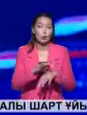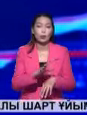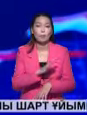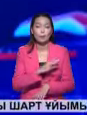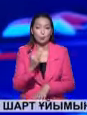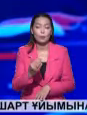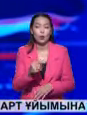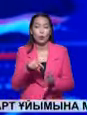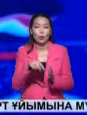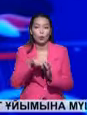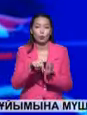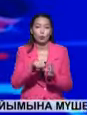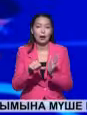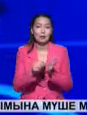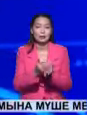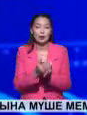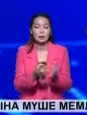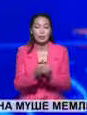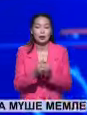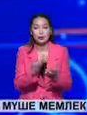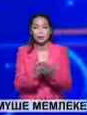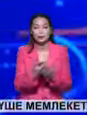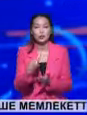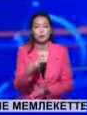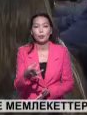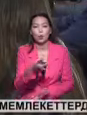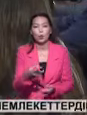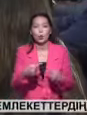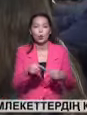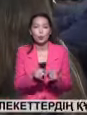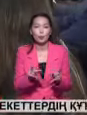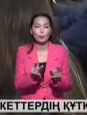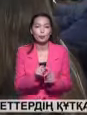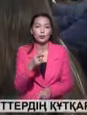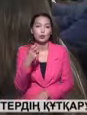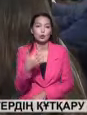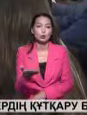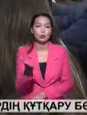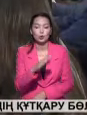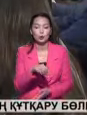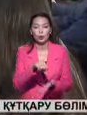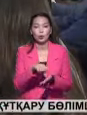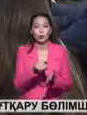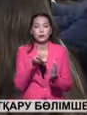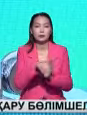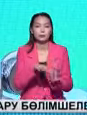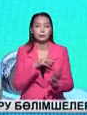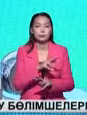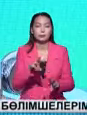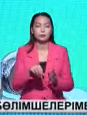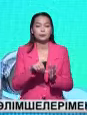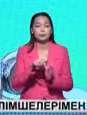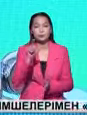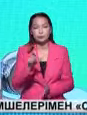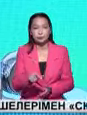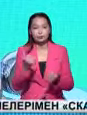құрамына 6 саяси партияның сондай-ақ шамамен 20 республикалық қоғамдық бірлестіктің 250-ге жуық өкілі кірді. Мәжіліс спикері бүгінгі